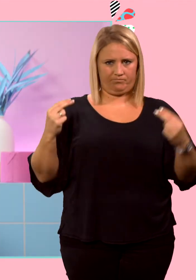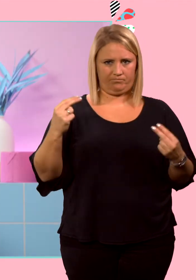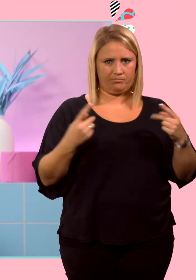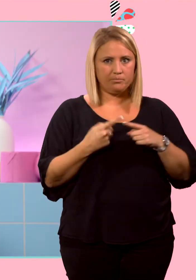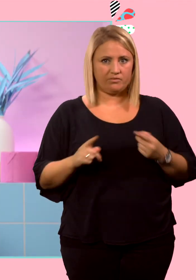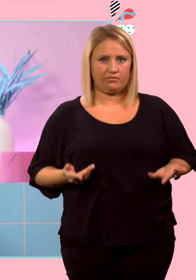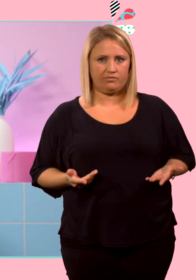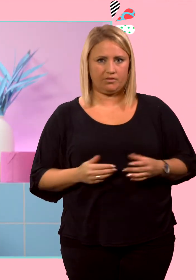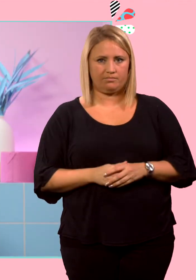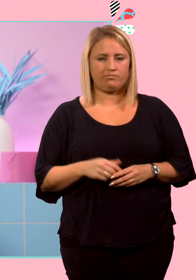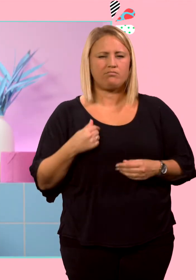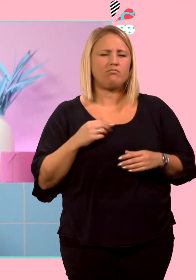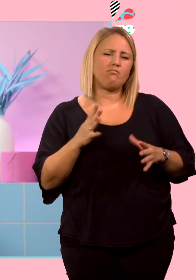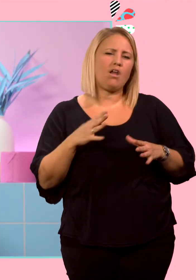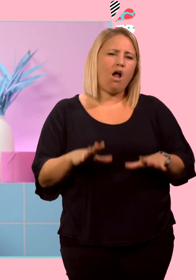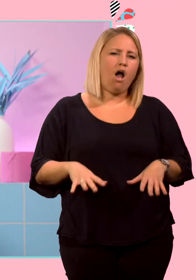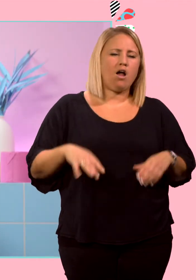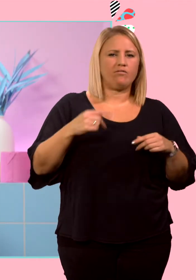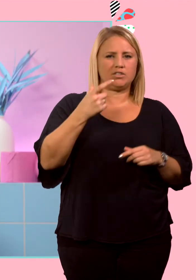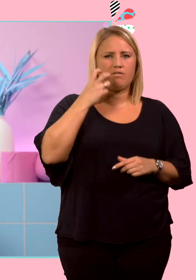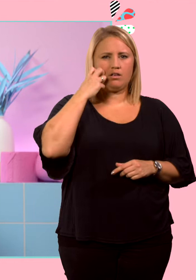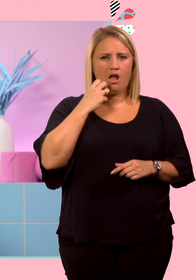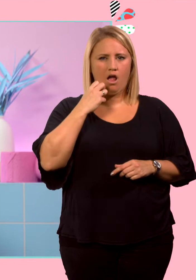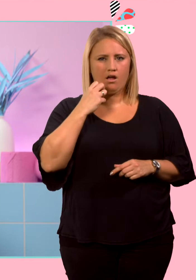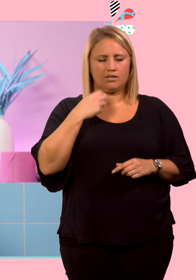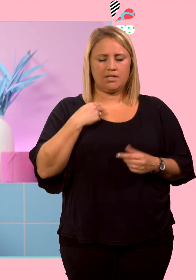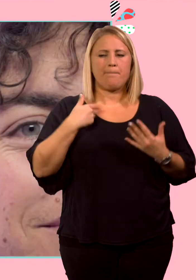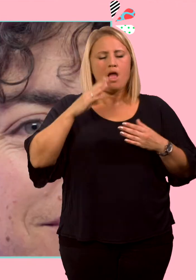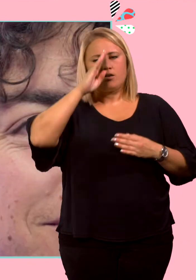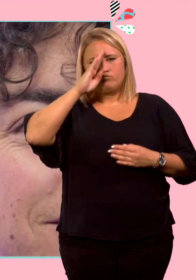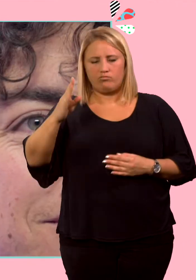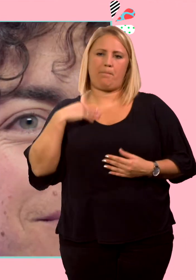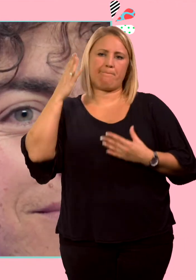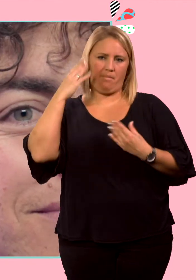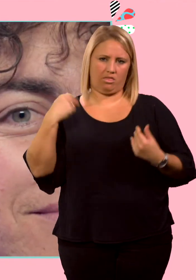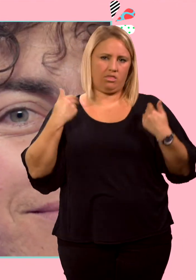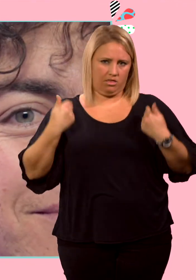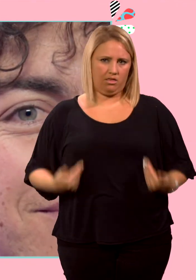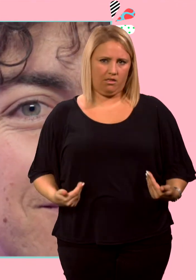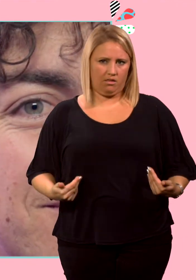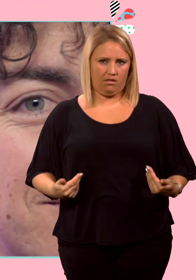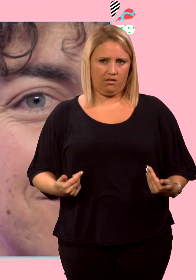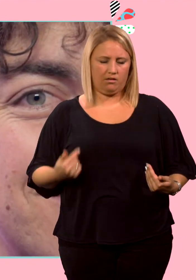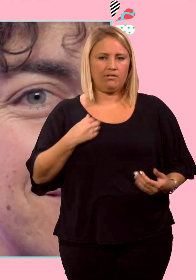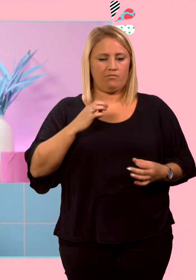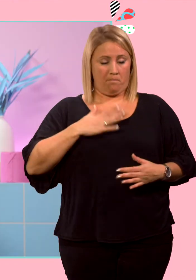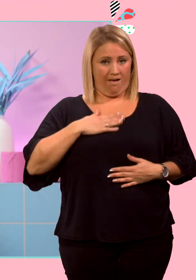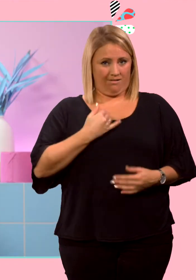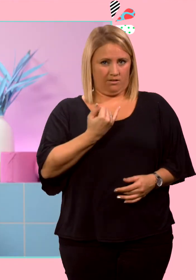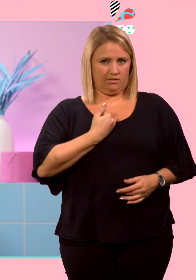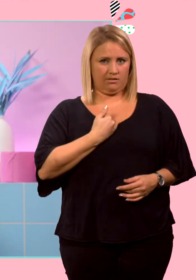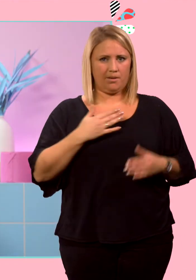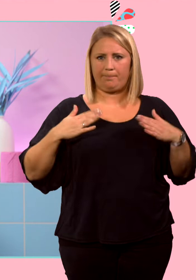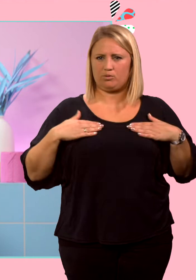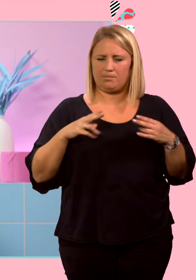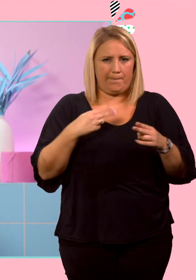mich eben mit Anfang 20 zunehmend männlich identifiziert und für meine eigene männliche Identität haben die Brüste